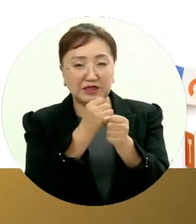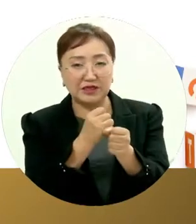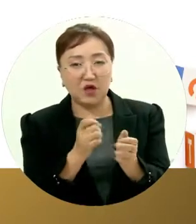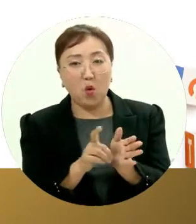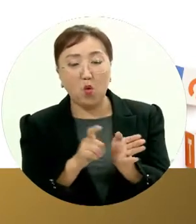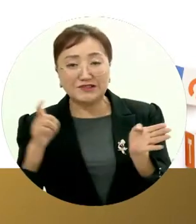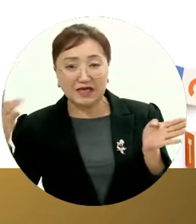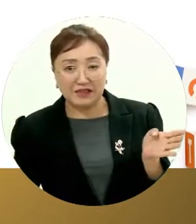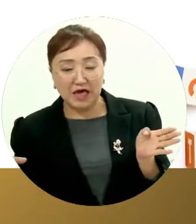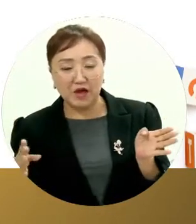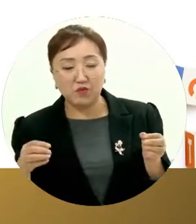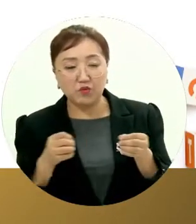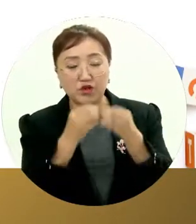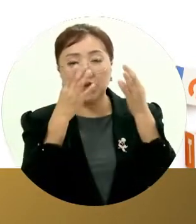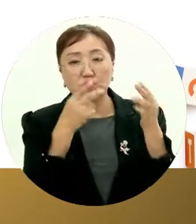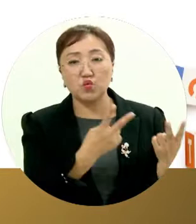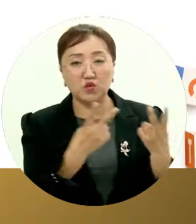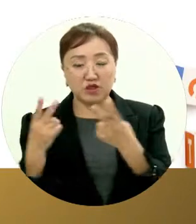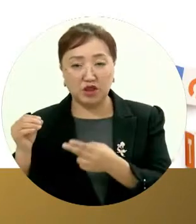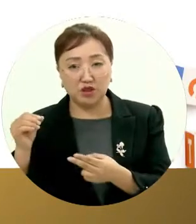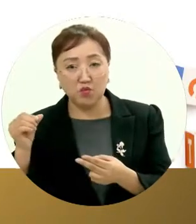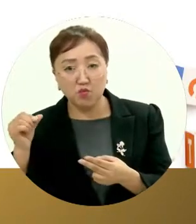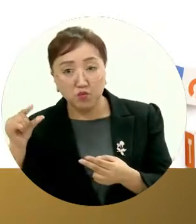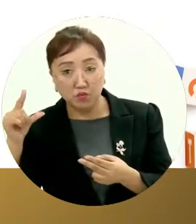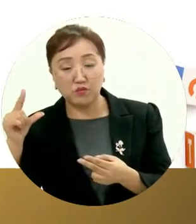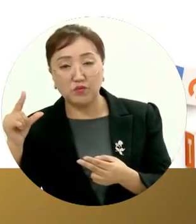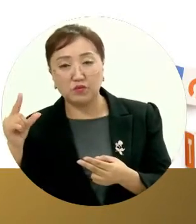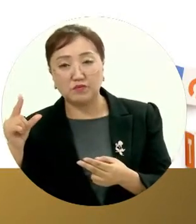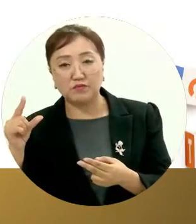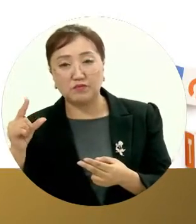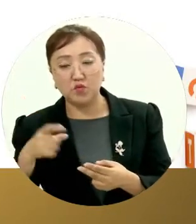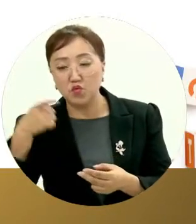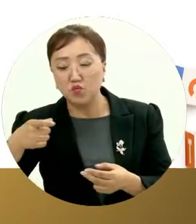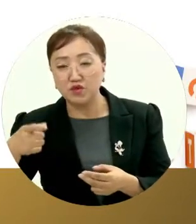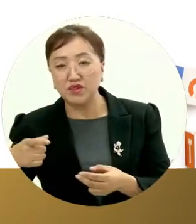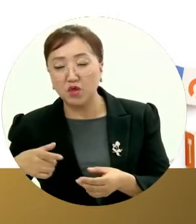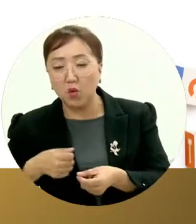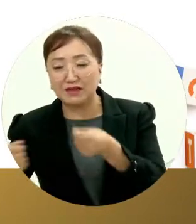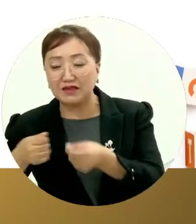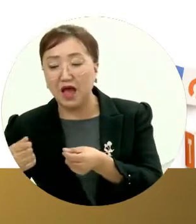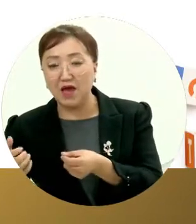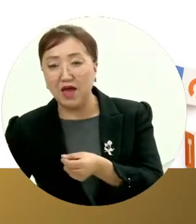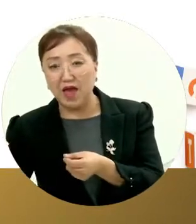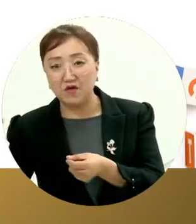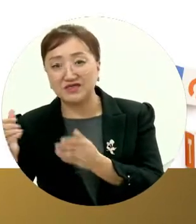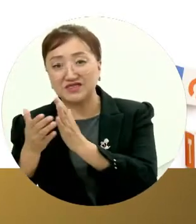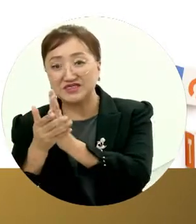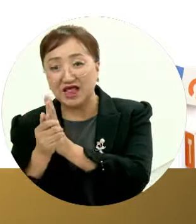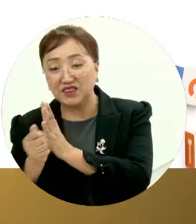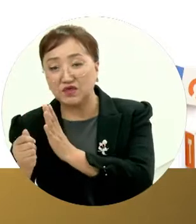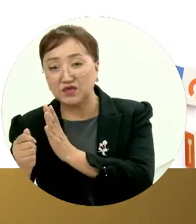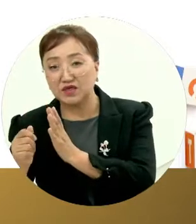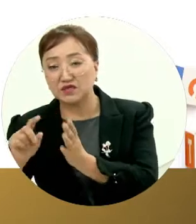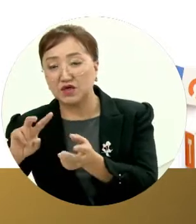мөчлөгтөөгөр бүтээгдэхүүн үйлчилгээний үн болон хэрэглэгчийн худалдан авах чадварт гарч байгаа